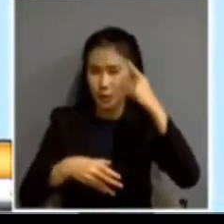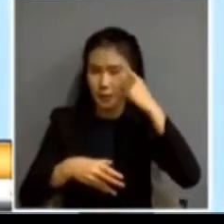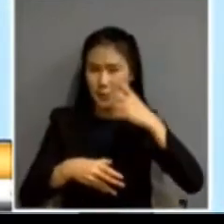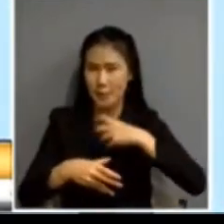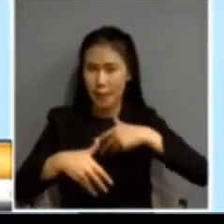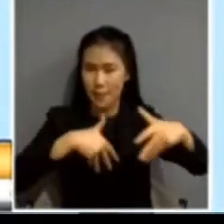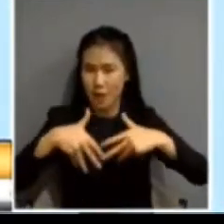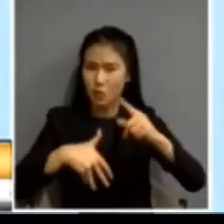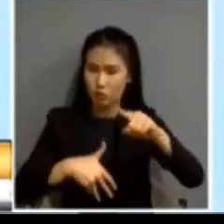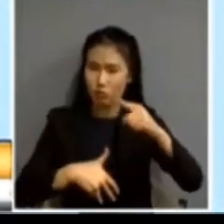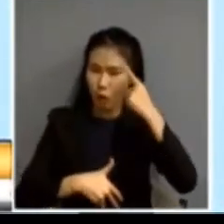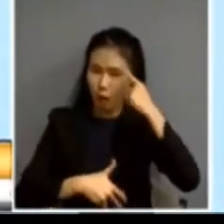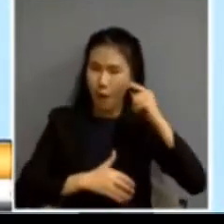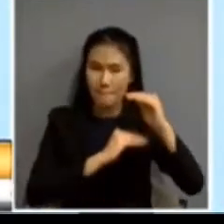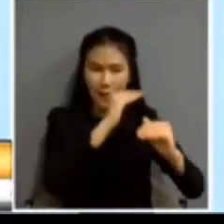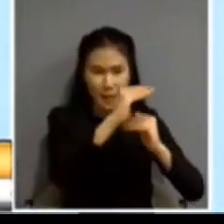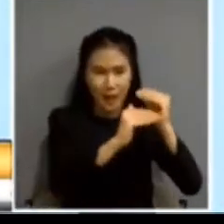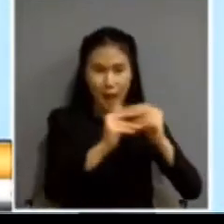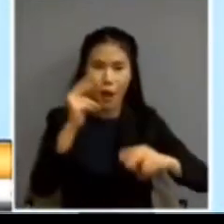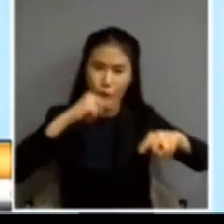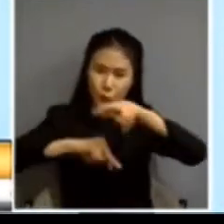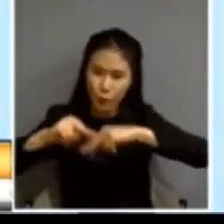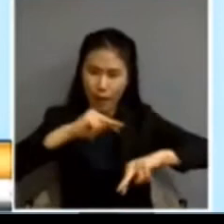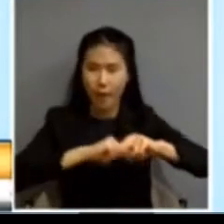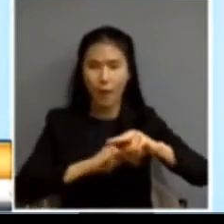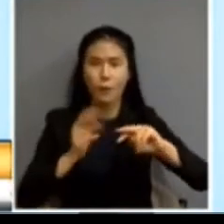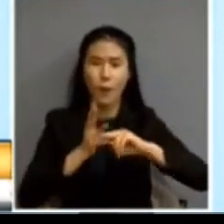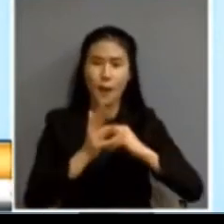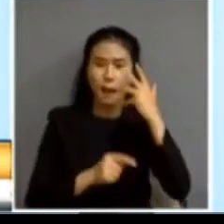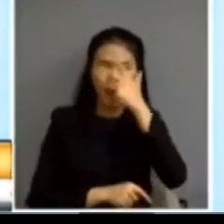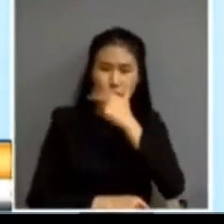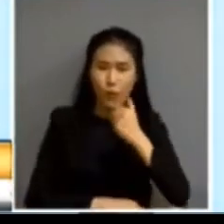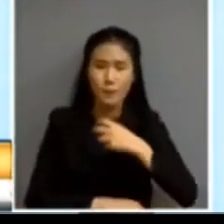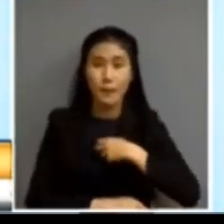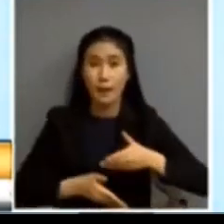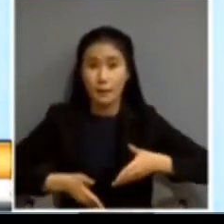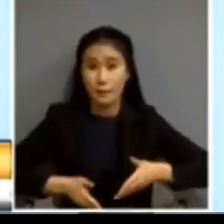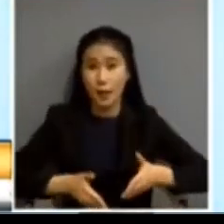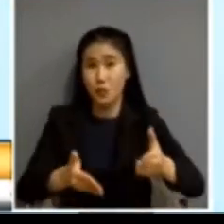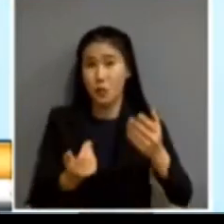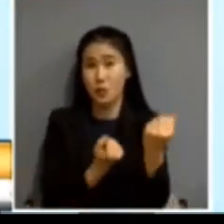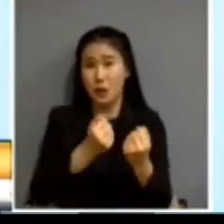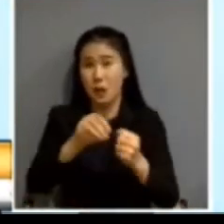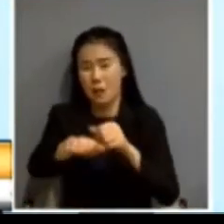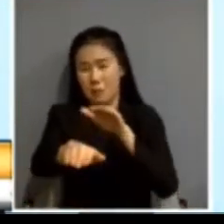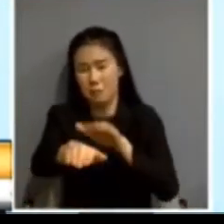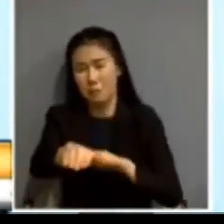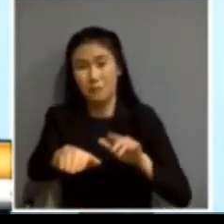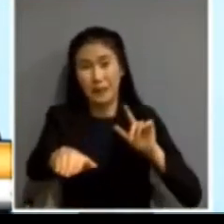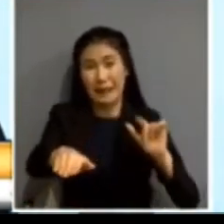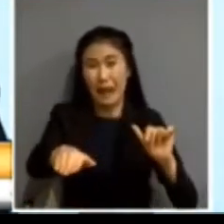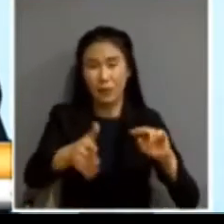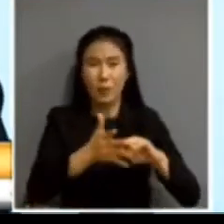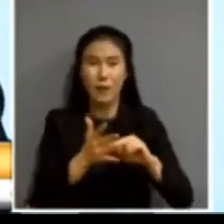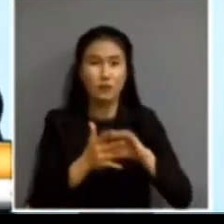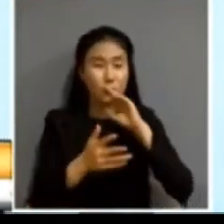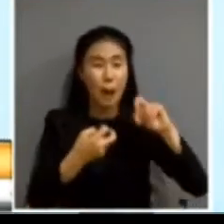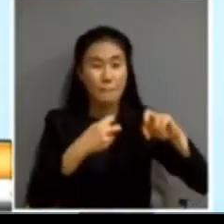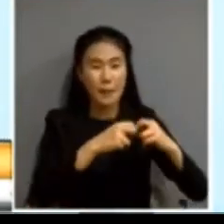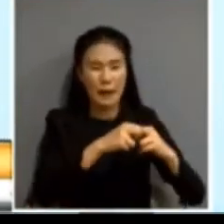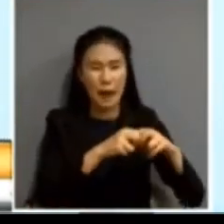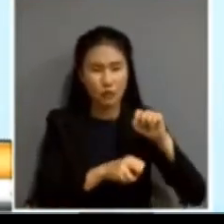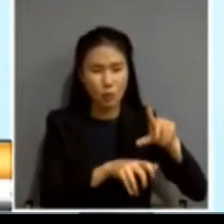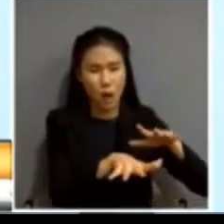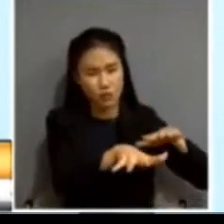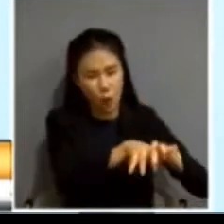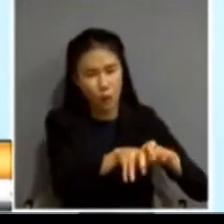และดูแลรักษาและเพื่อแบ่งเบาปริมาณจราจรในถนนสายหลักในกรณีเกิดเหตุฉุกเฉินอย่างที่ท่าน